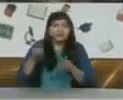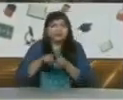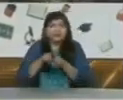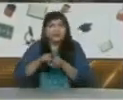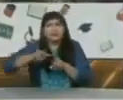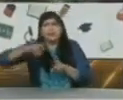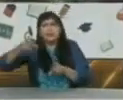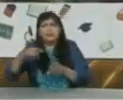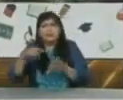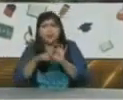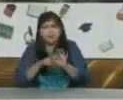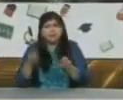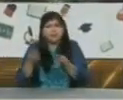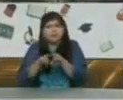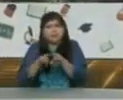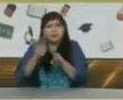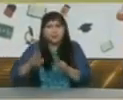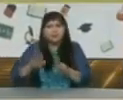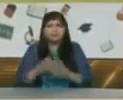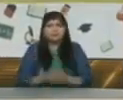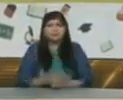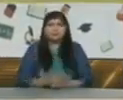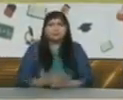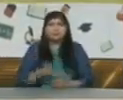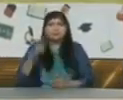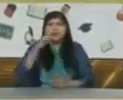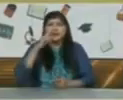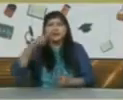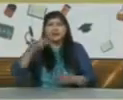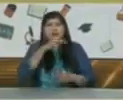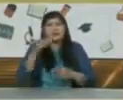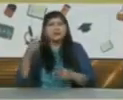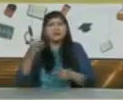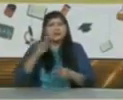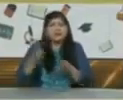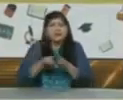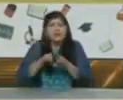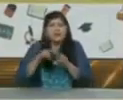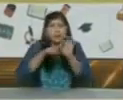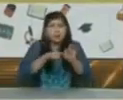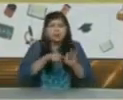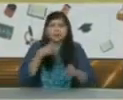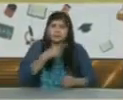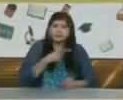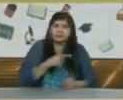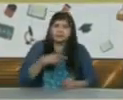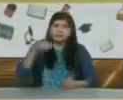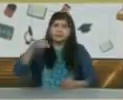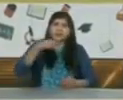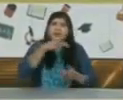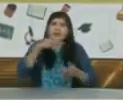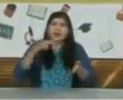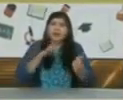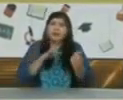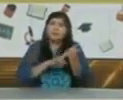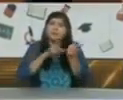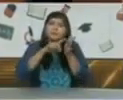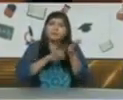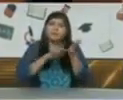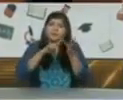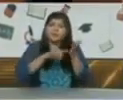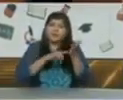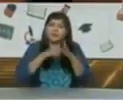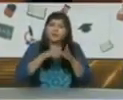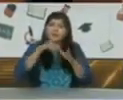कोई और एक सवाल भी है। माननीय प्रधानमंत्री जी नमस्कार, मेरा नाम विनीता गर्ग है और